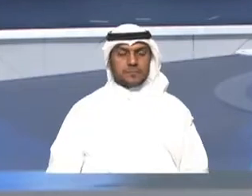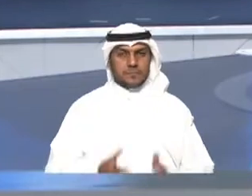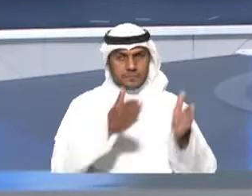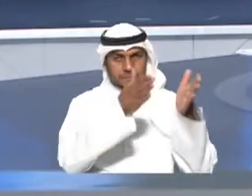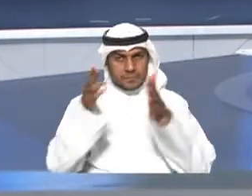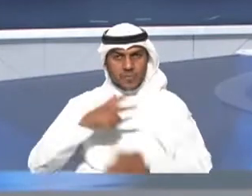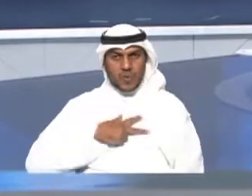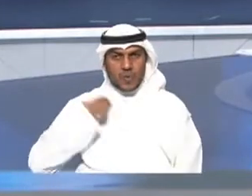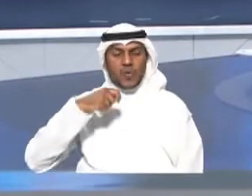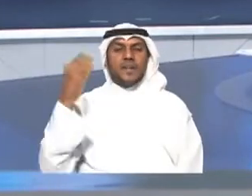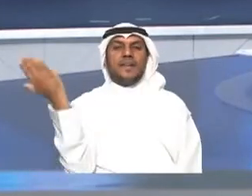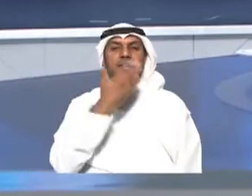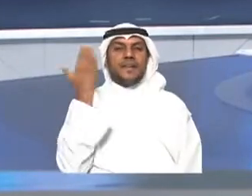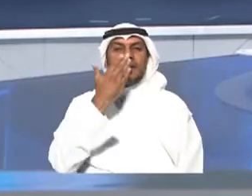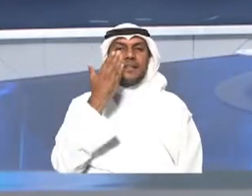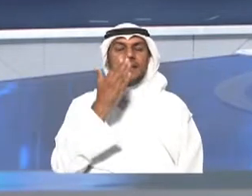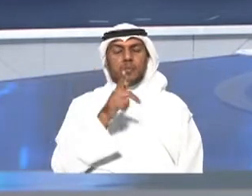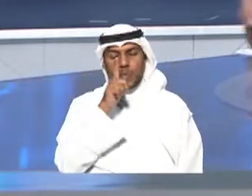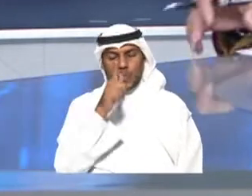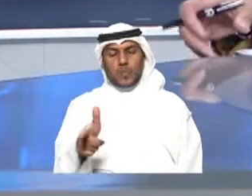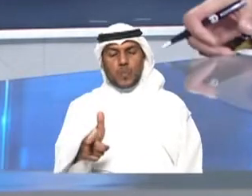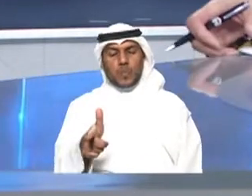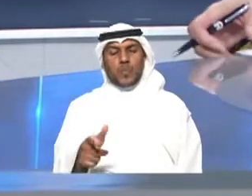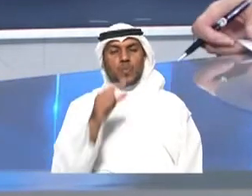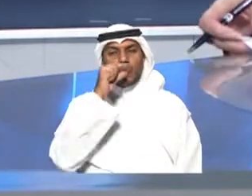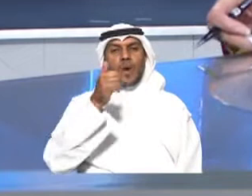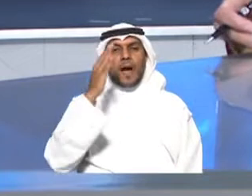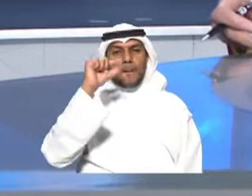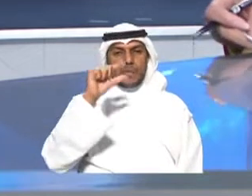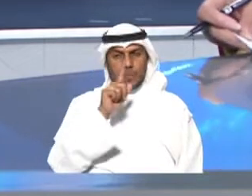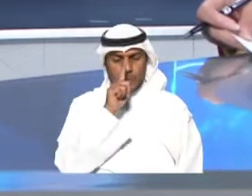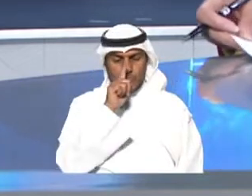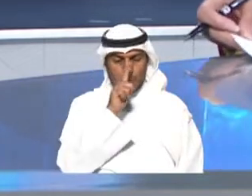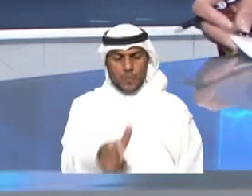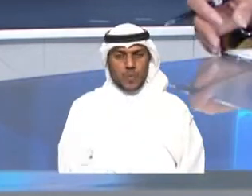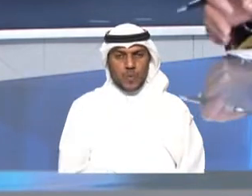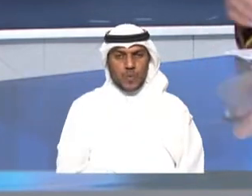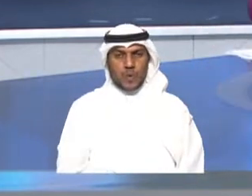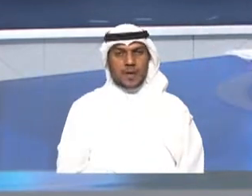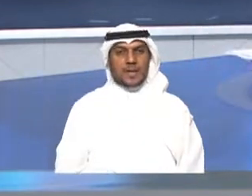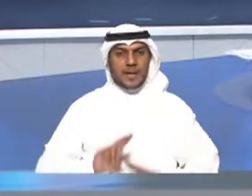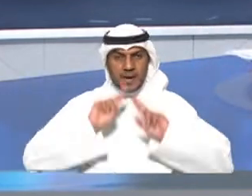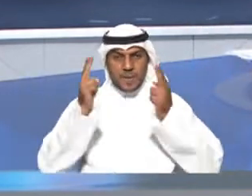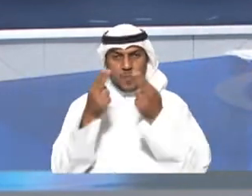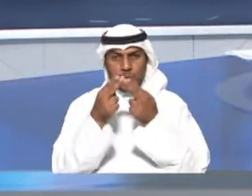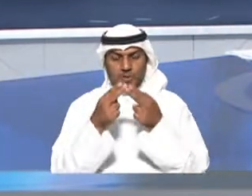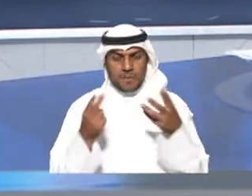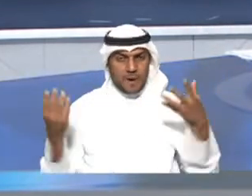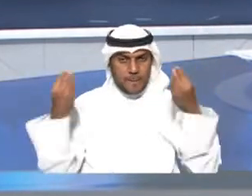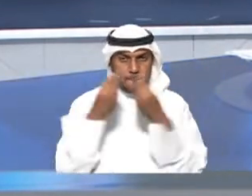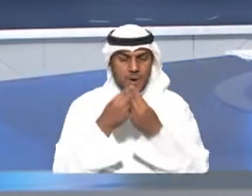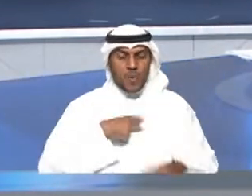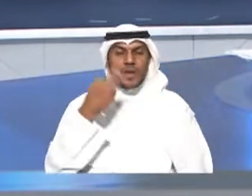قال وزير التربية وزير التعليم العالي دكتور حامد العازمي اليوم إن مؤتمر وزراء التربية والتعليم العرب 11